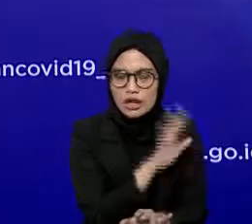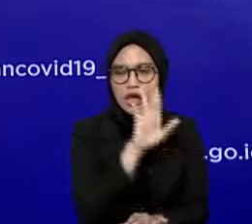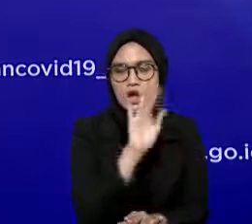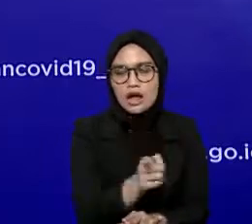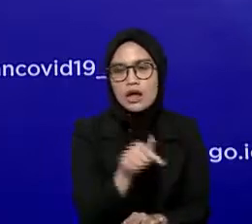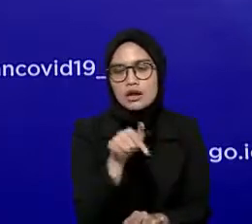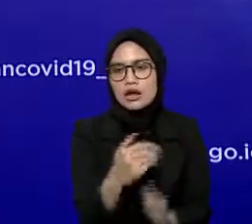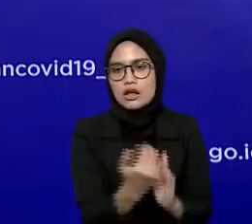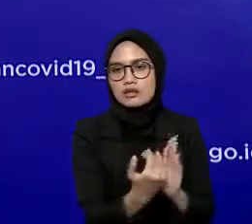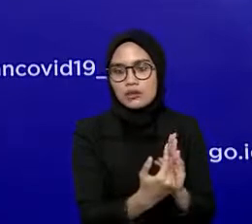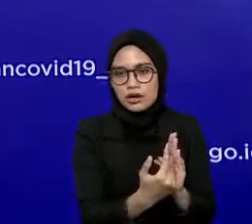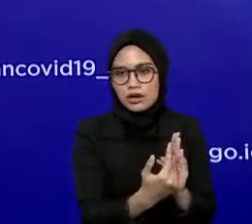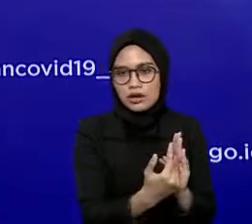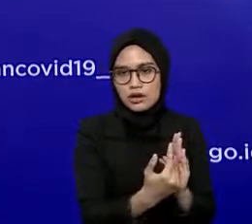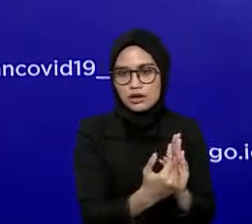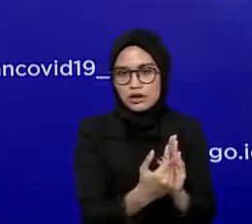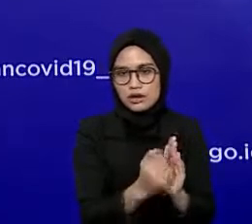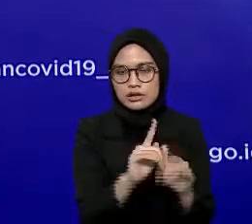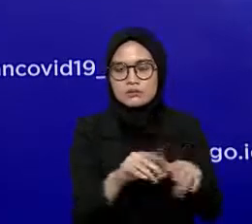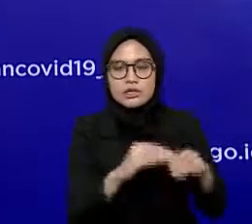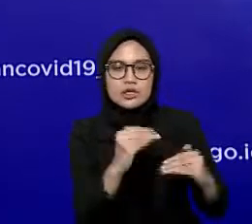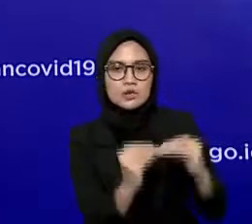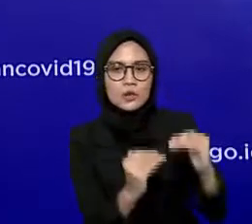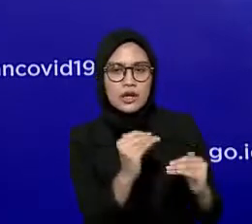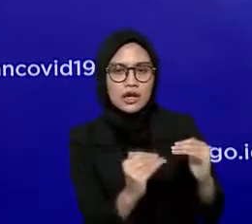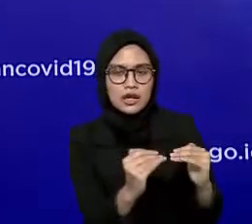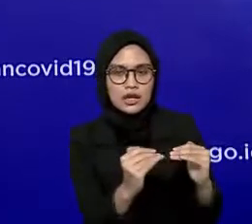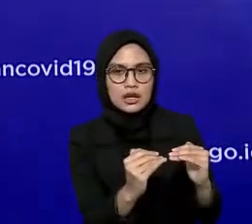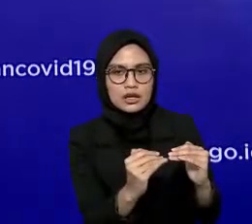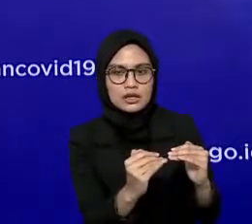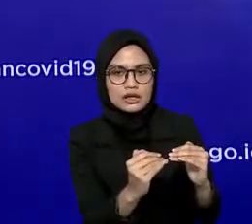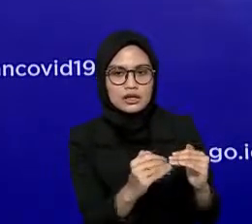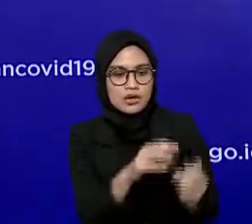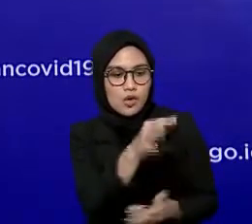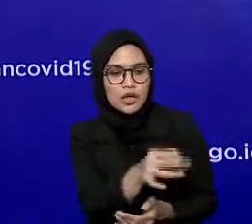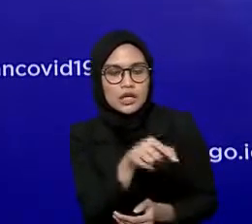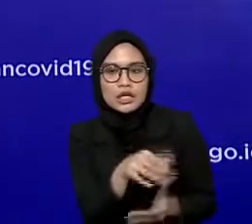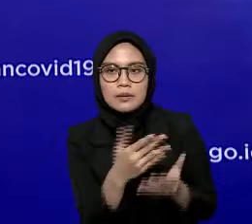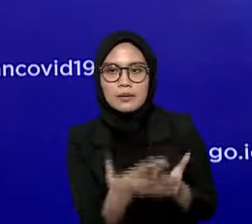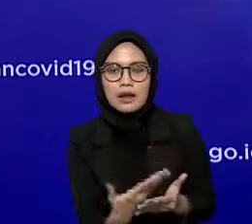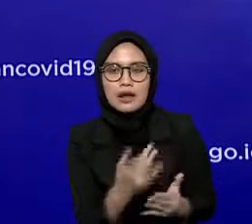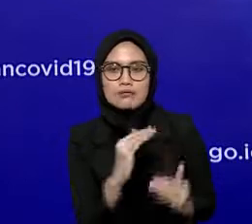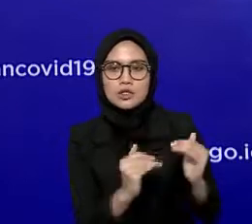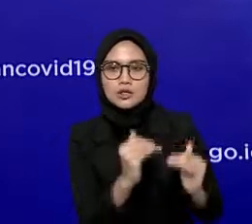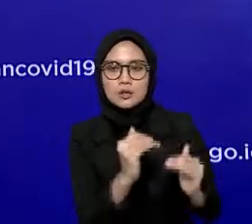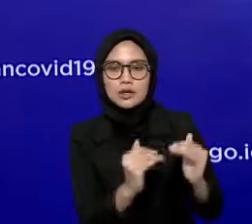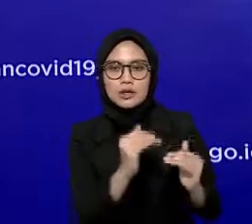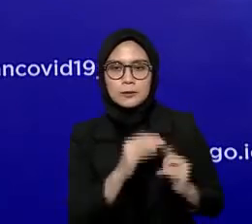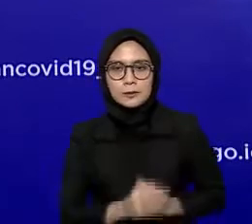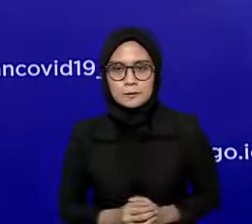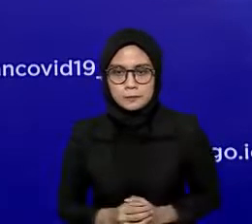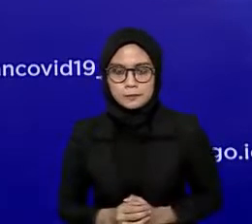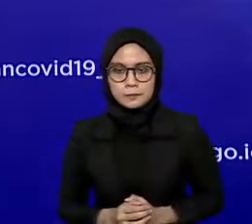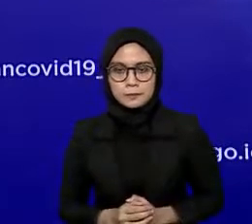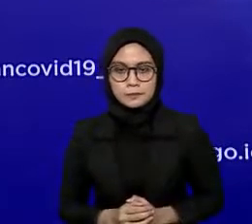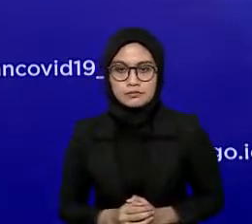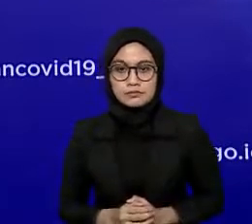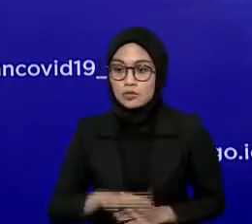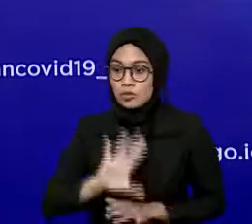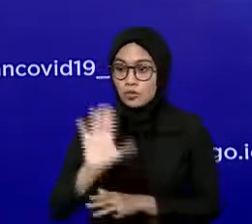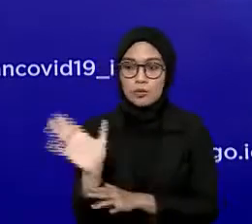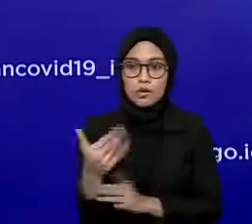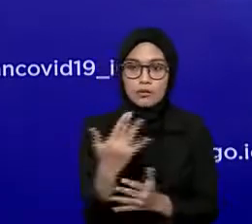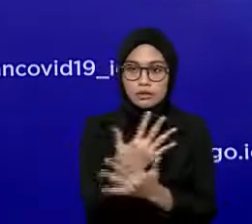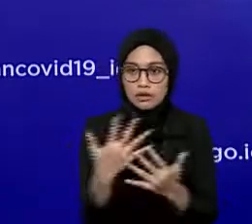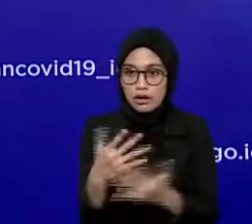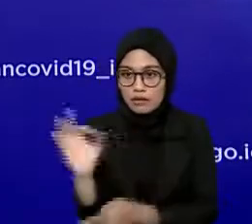daerah untuk dapat menyesuaikan peraturan sesuai dengan kondisi di daerahnya masing-masing. Untuk itu, seluruh masyarakat